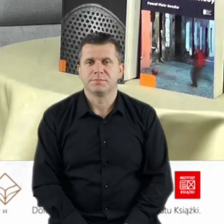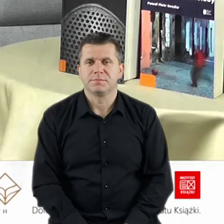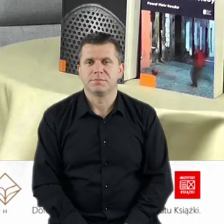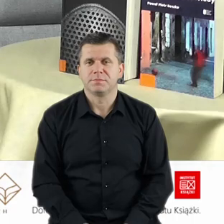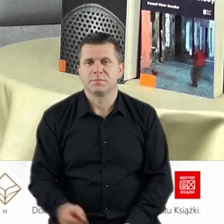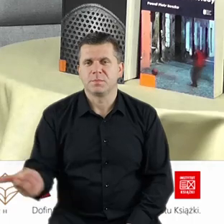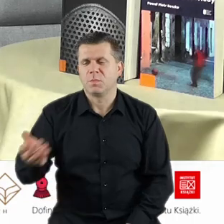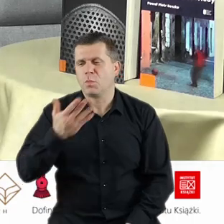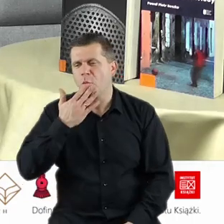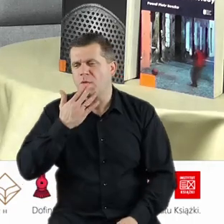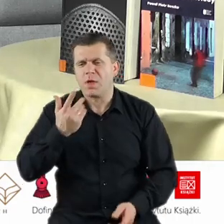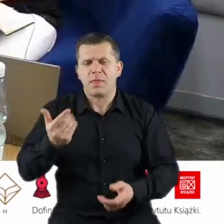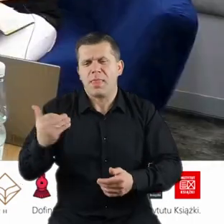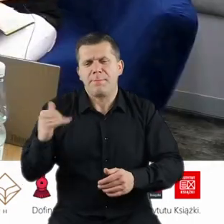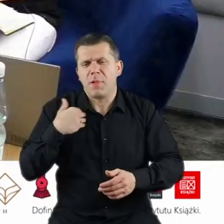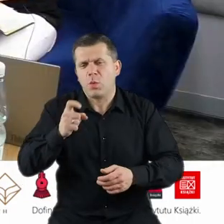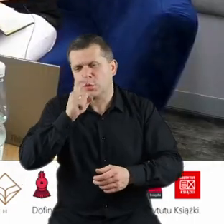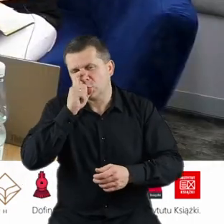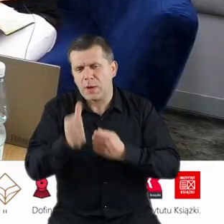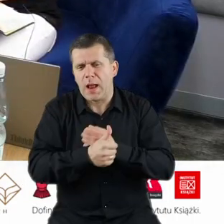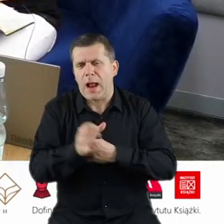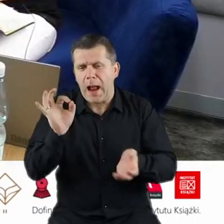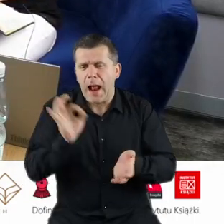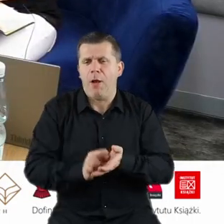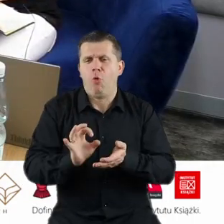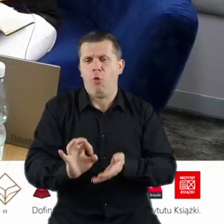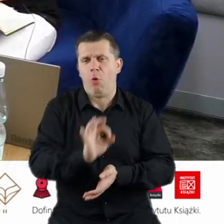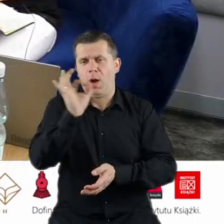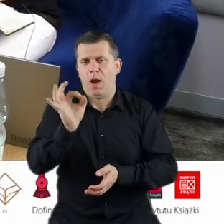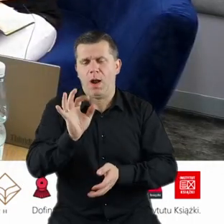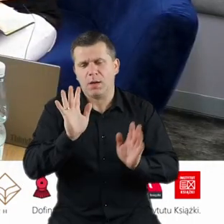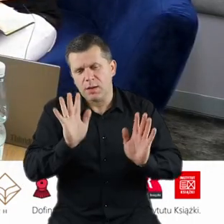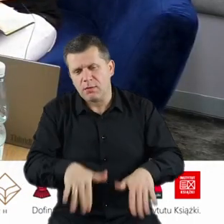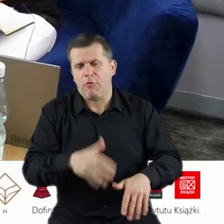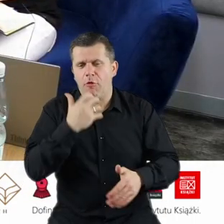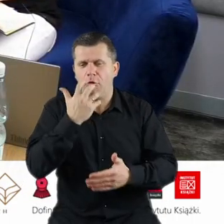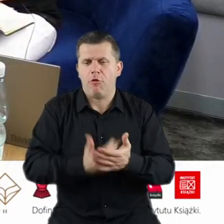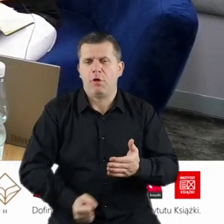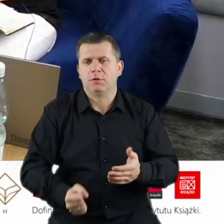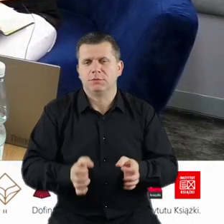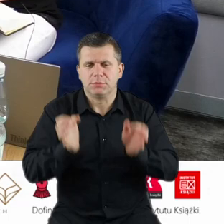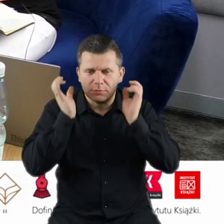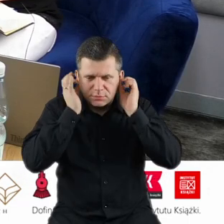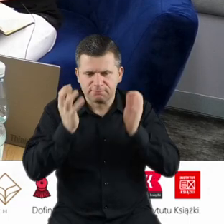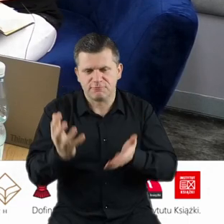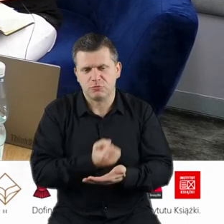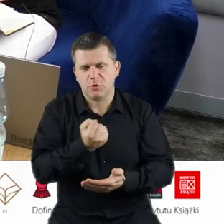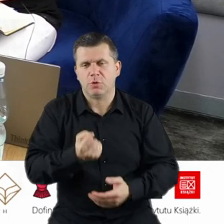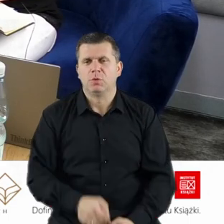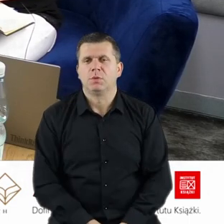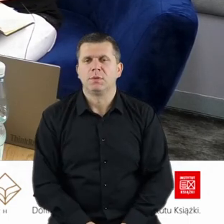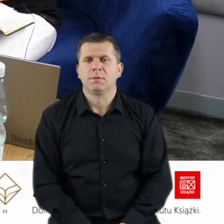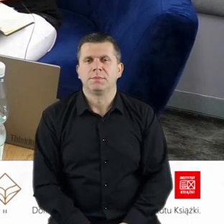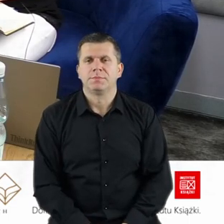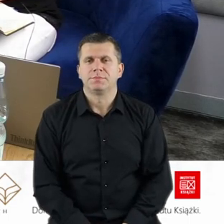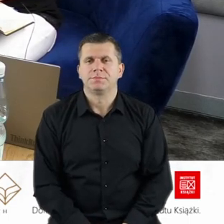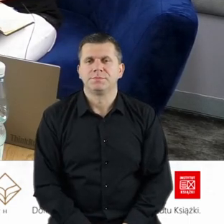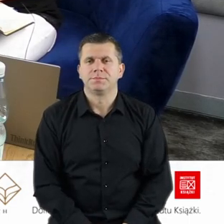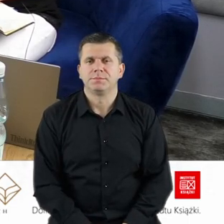I sama mówi, że nie powiedziało im się tak źle, no po prostu była taka okazja, należało z niej skorzystać, i tak też się